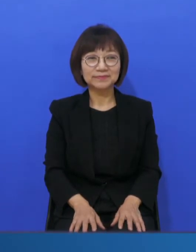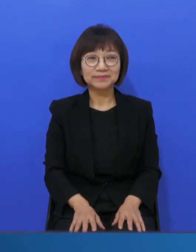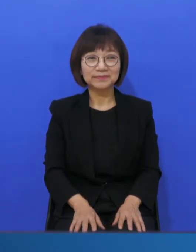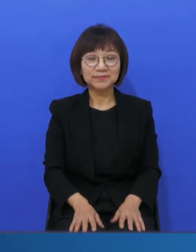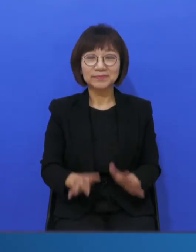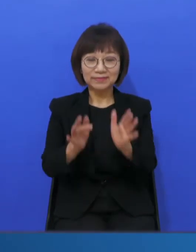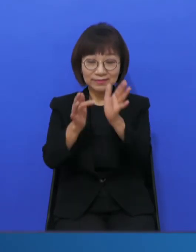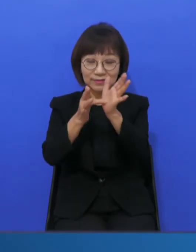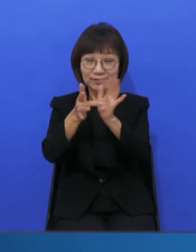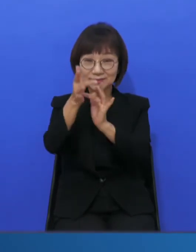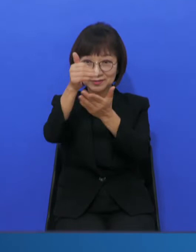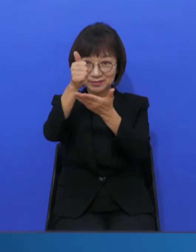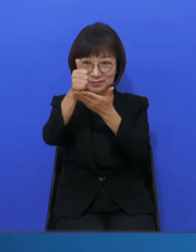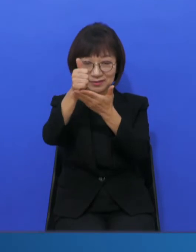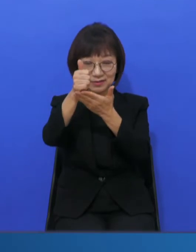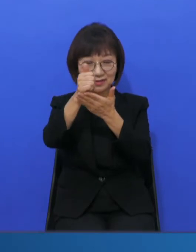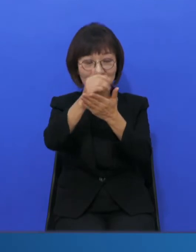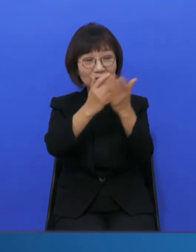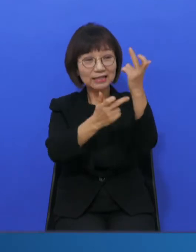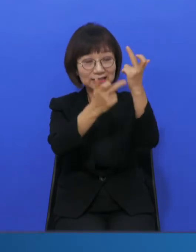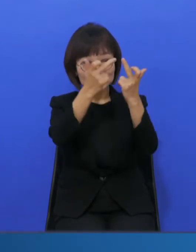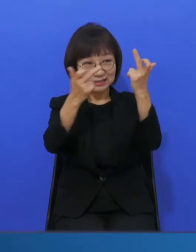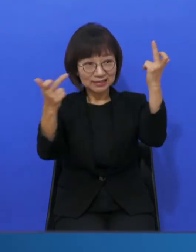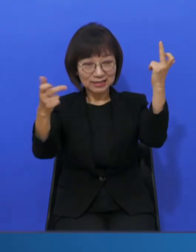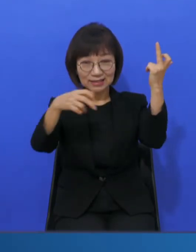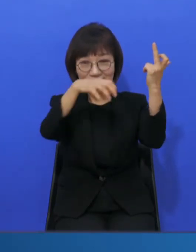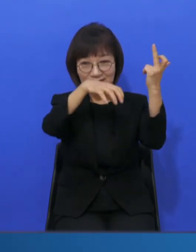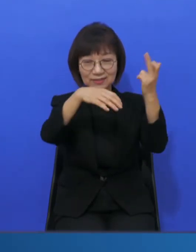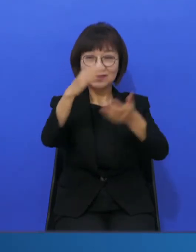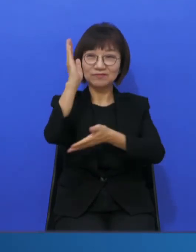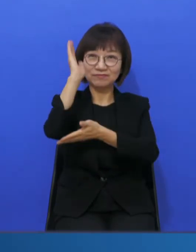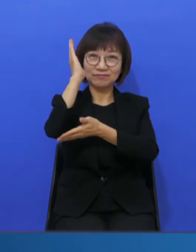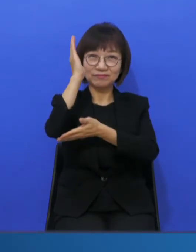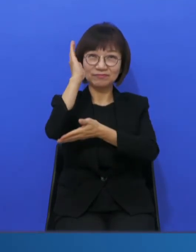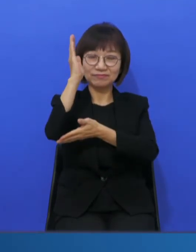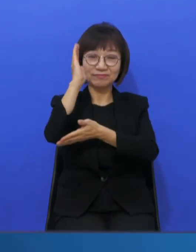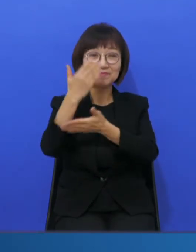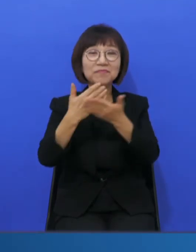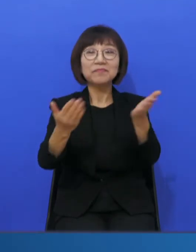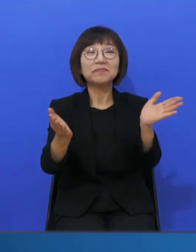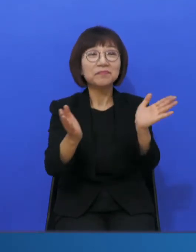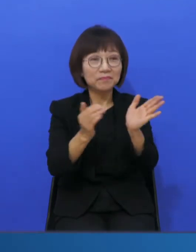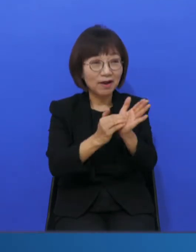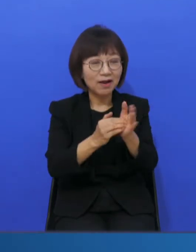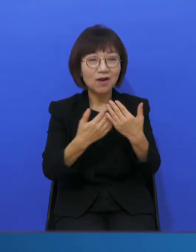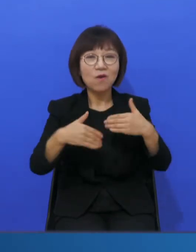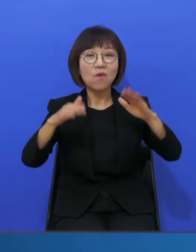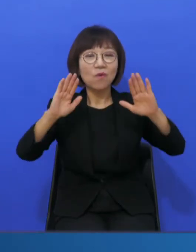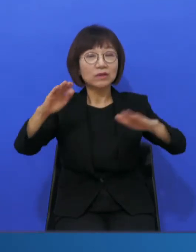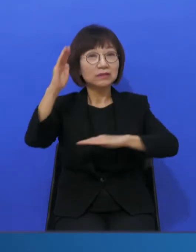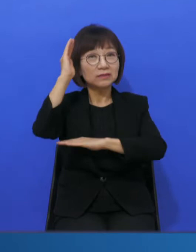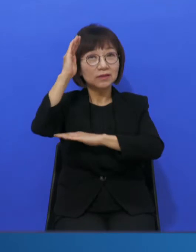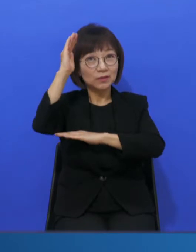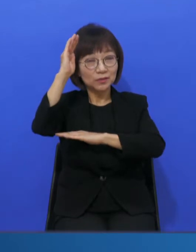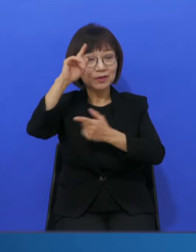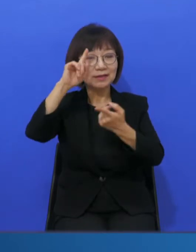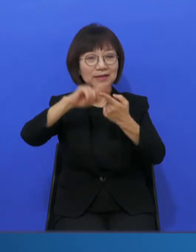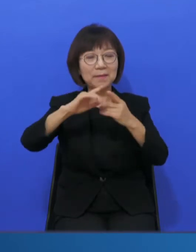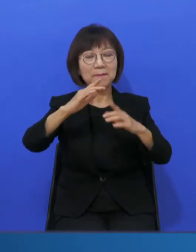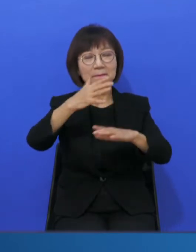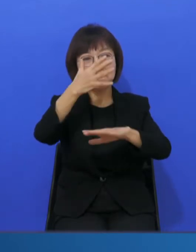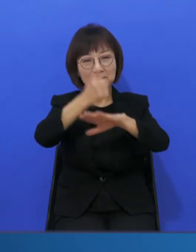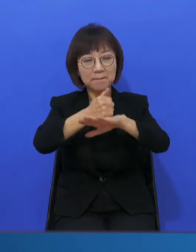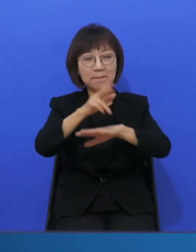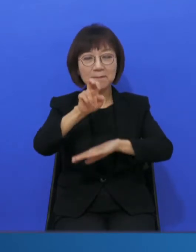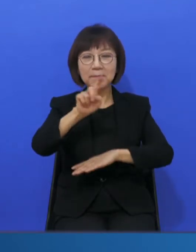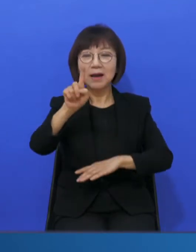예수님께서 산에서 설교를 하셨습니다. Jesus gave a sermon on the mountain, 예, 지금 거기에 대한 마무리를 하고 계시는 and 겁니다. he's giving his closing